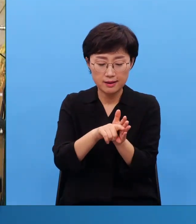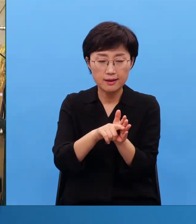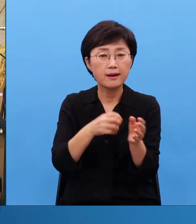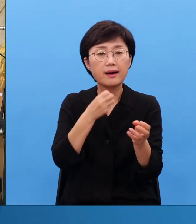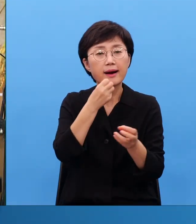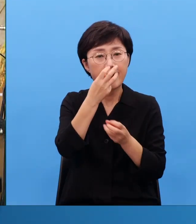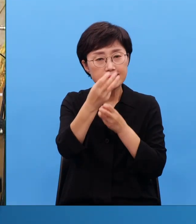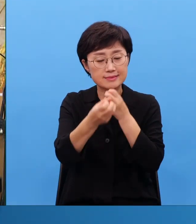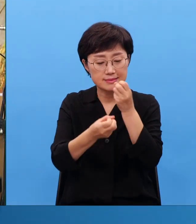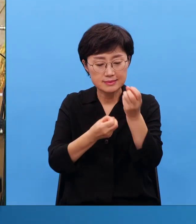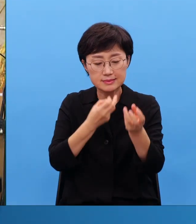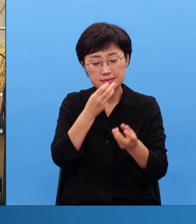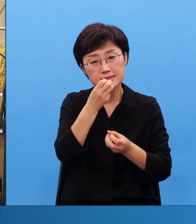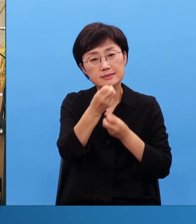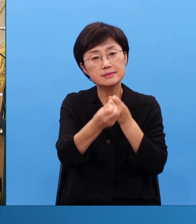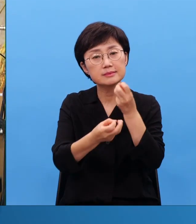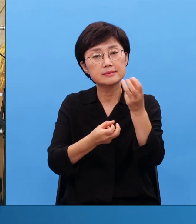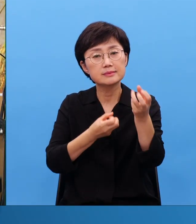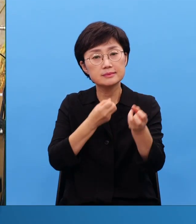이것이 나의